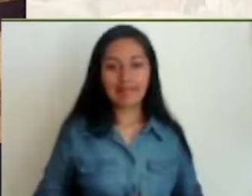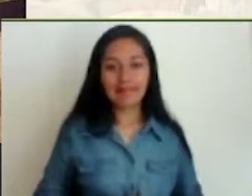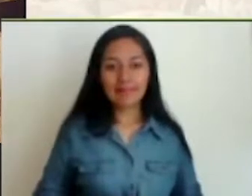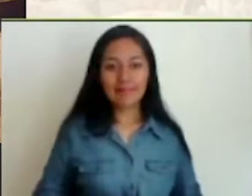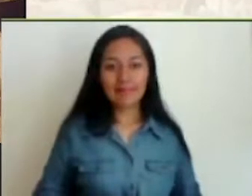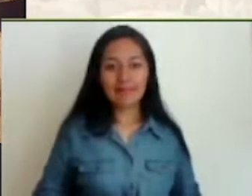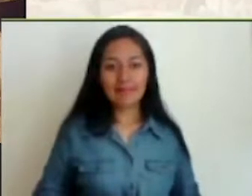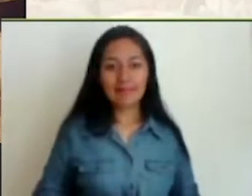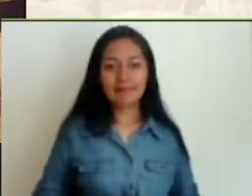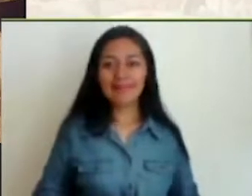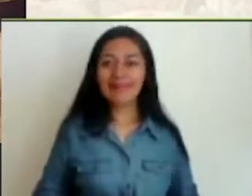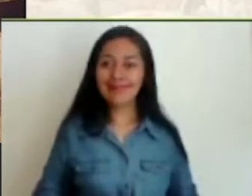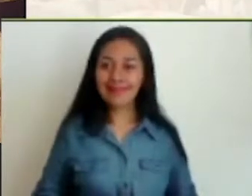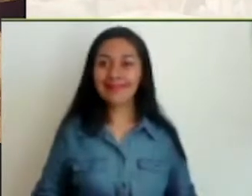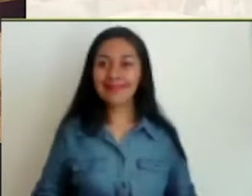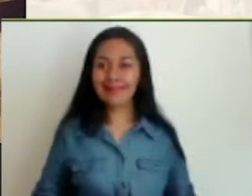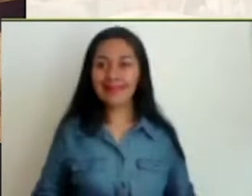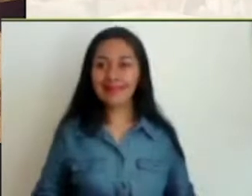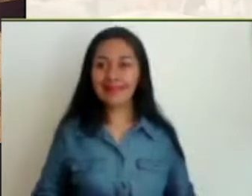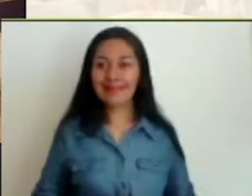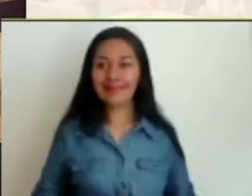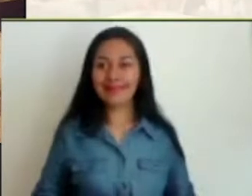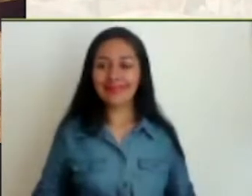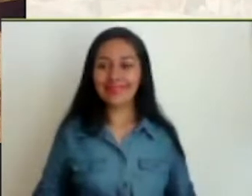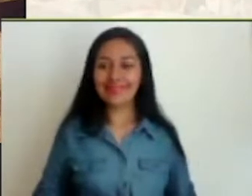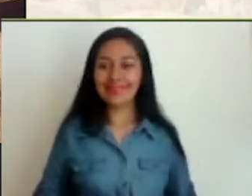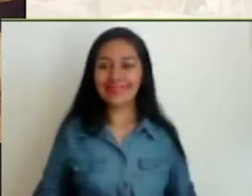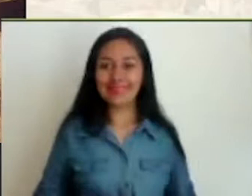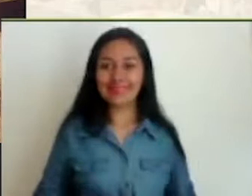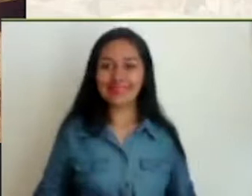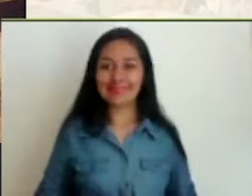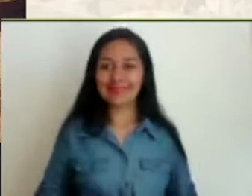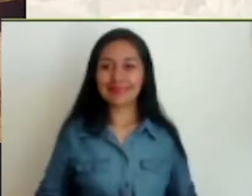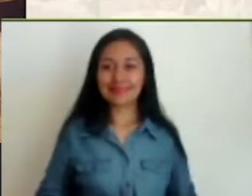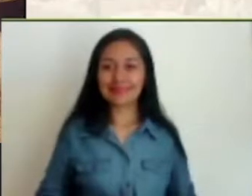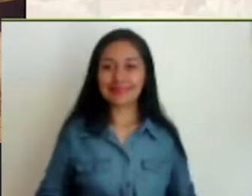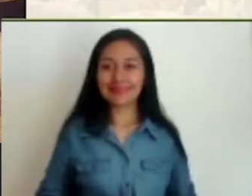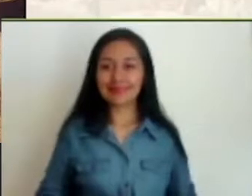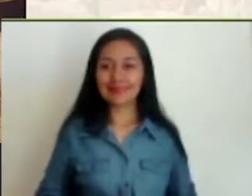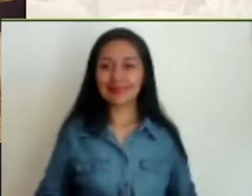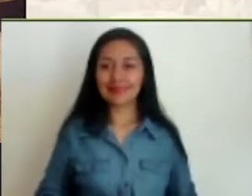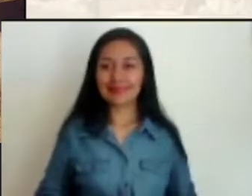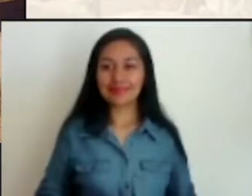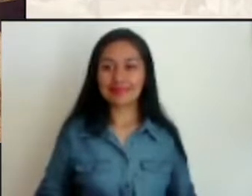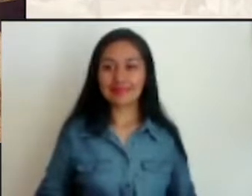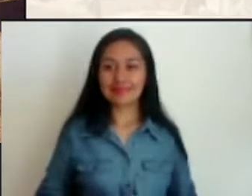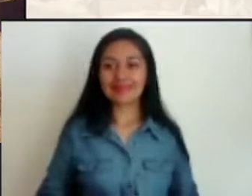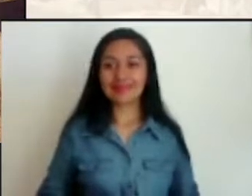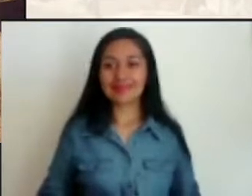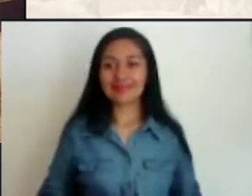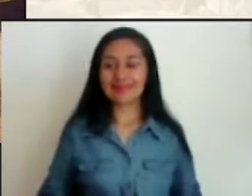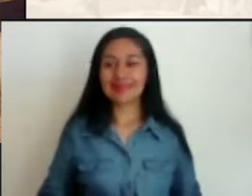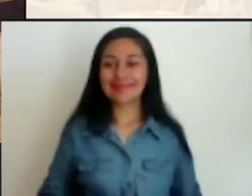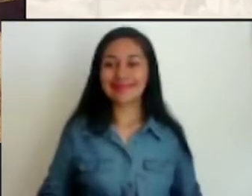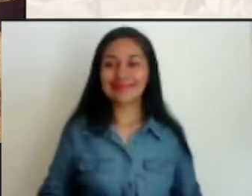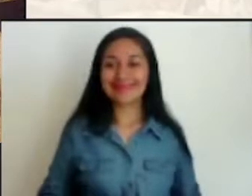elevare il nuovo edificio sacro. Dopo un'attenta valutazione dei progetti proposti, l'incarico della costruzione verrà